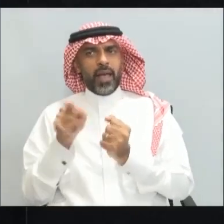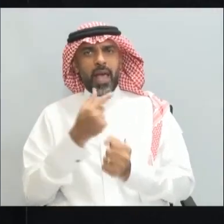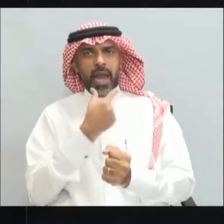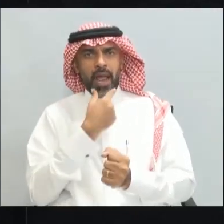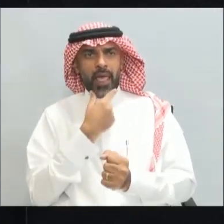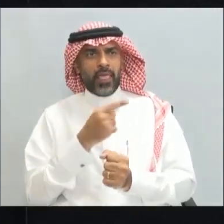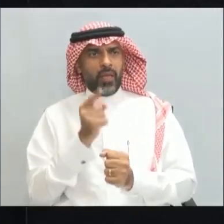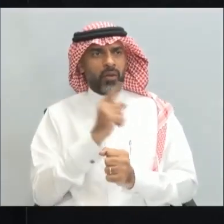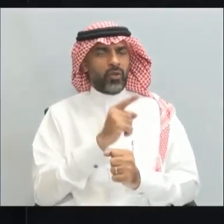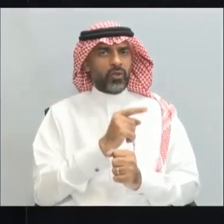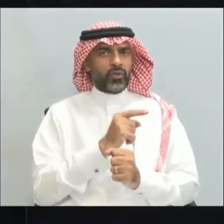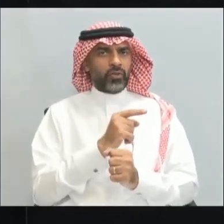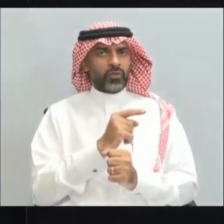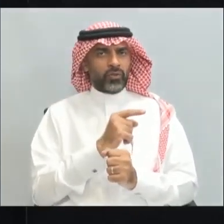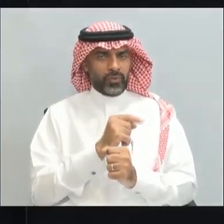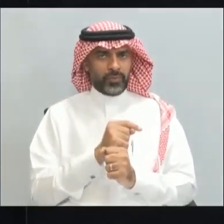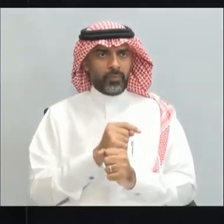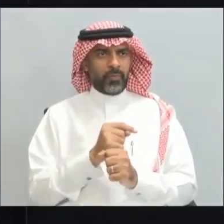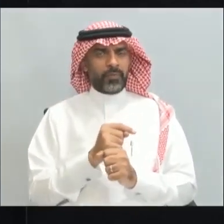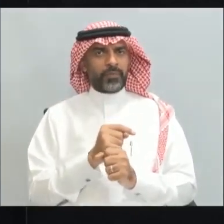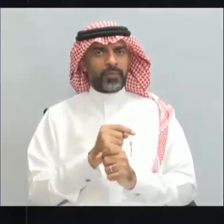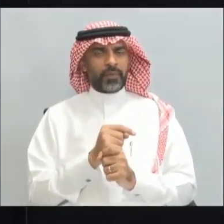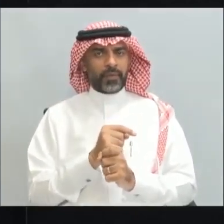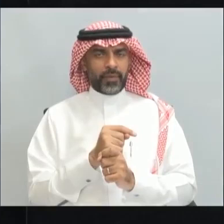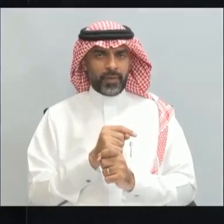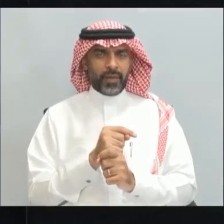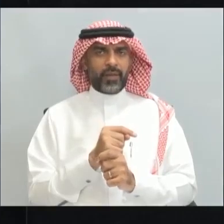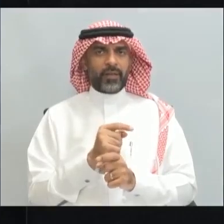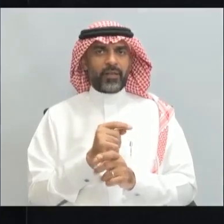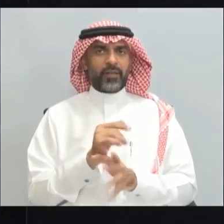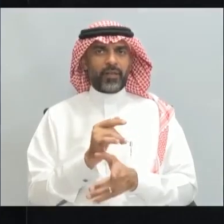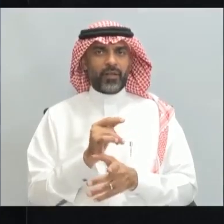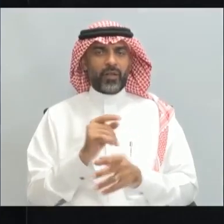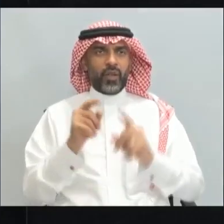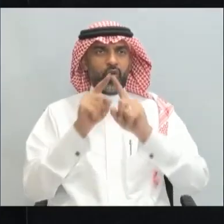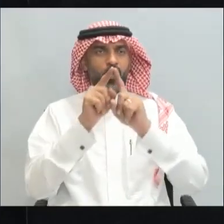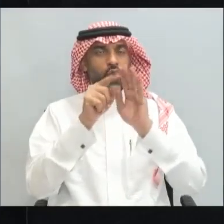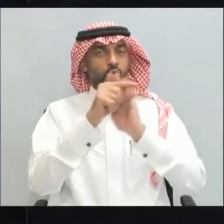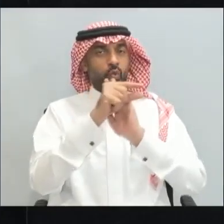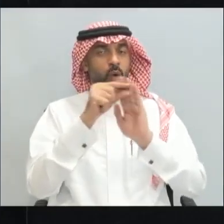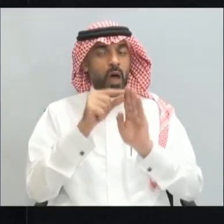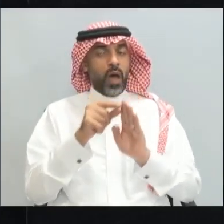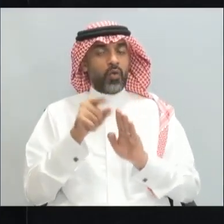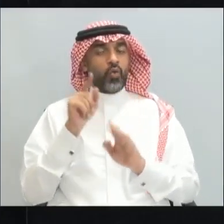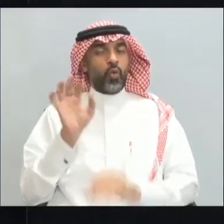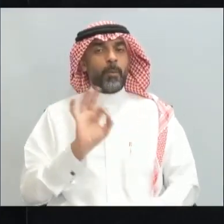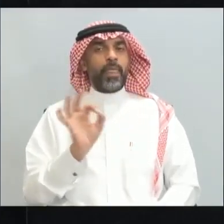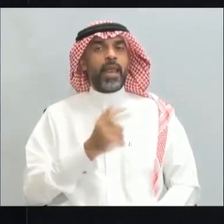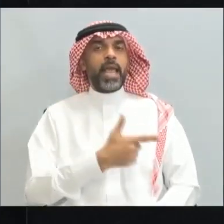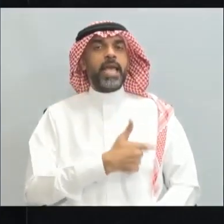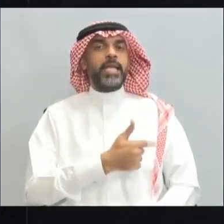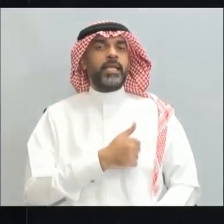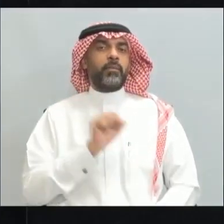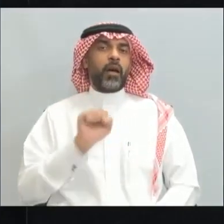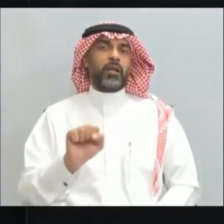الرياض لابراز منطقه عسير بمحافظتها اذا عنوان الخريطه هو اسم لها